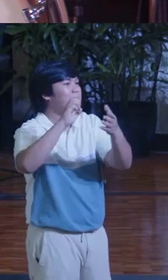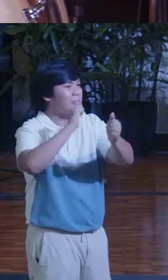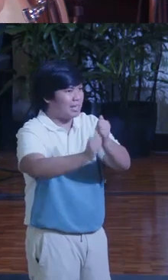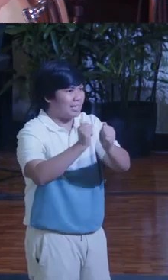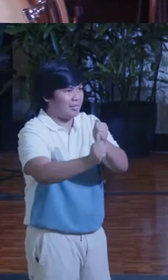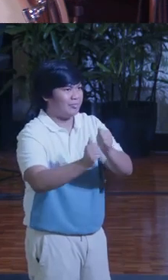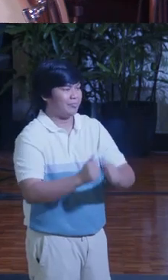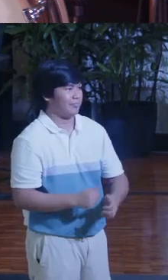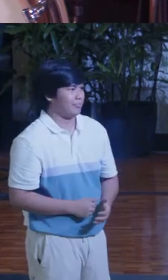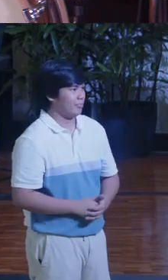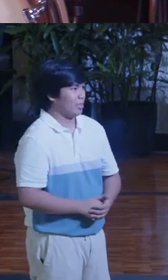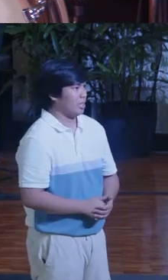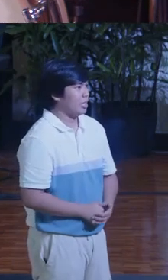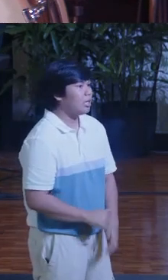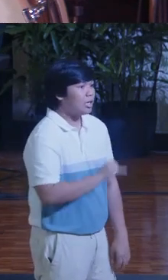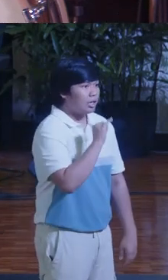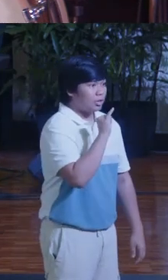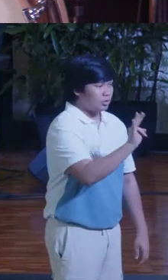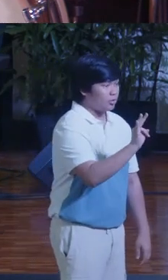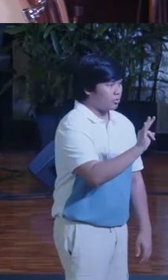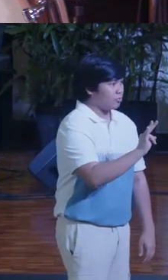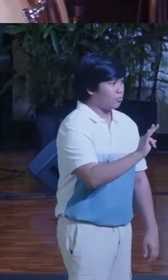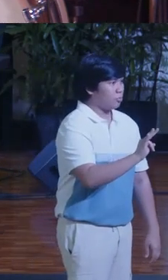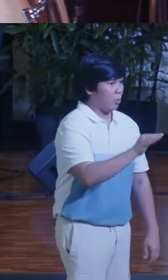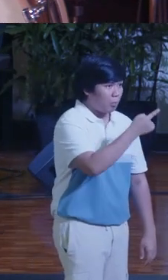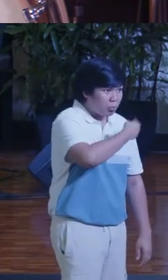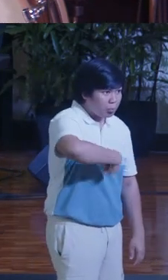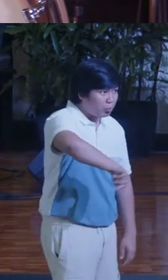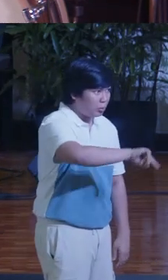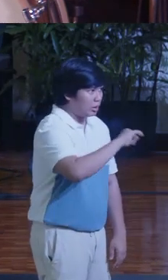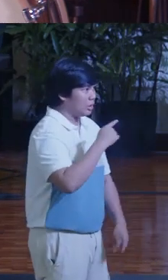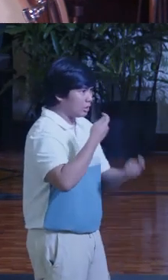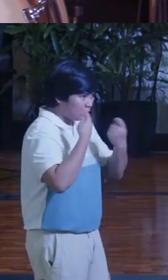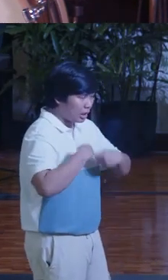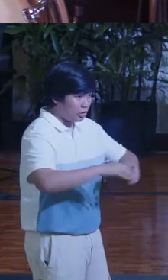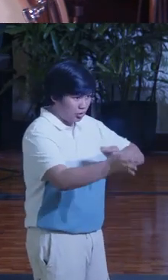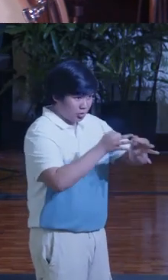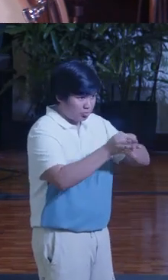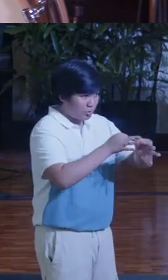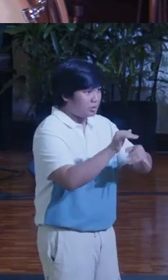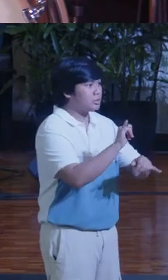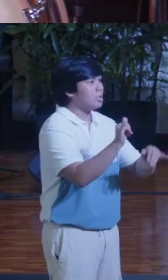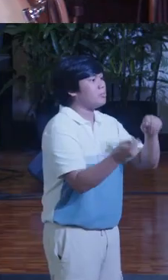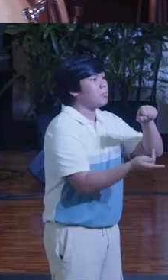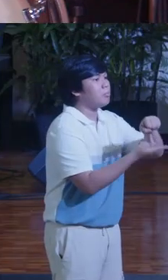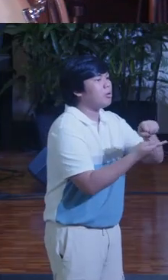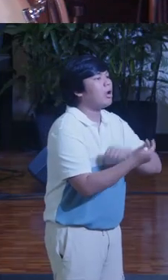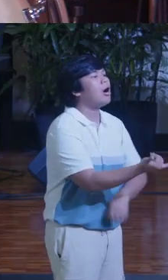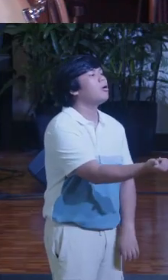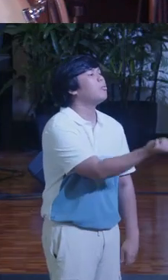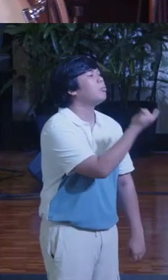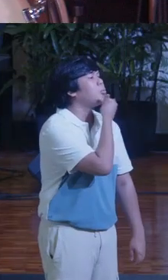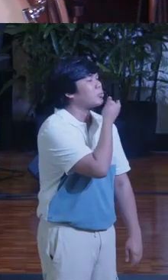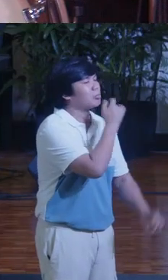kanya-kanya po tayong interpretasyon ng Biblia, wala pong katotohanan ng maabot natin sa ganoong paraan.